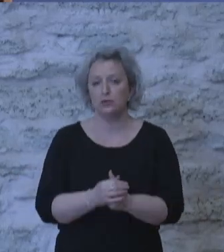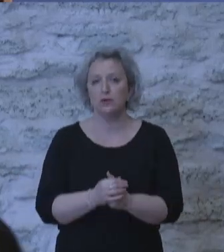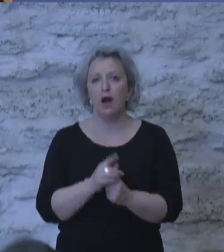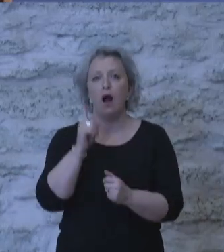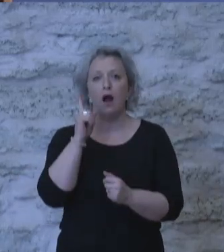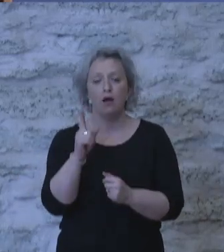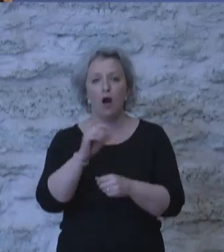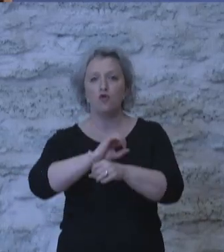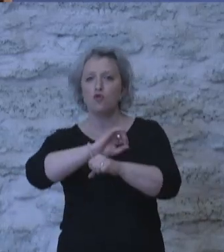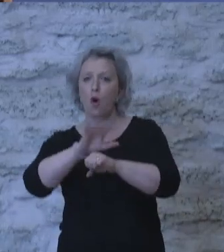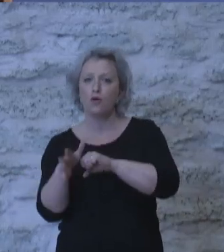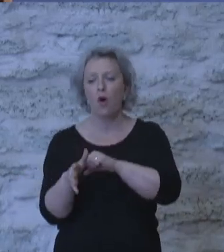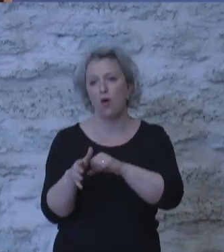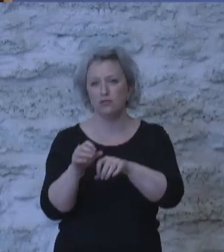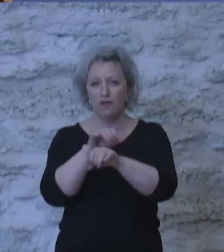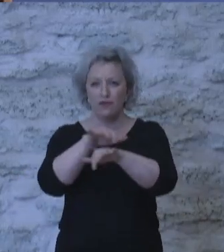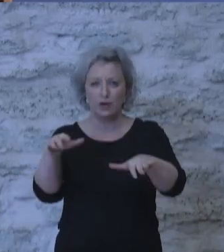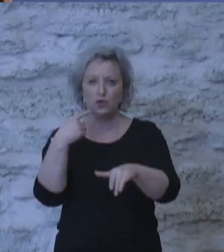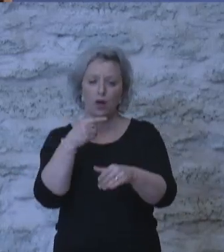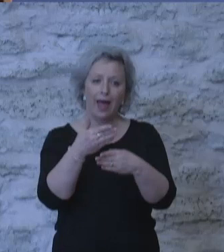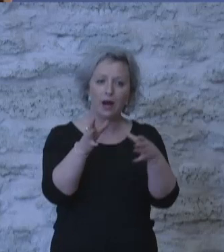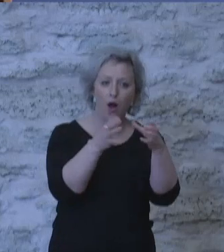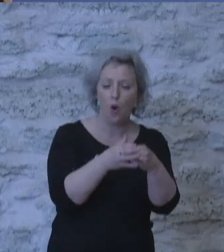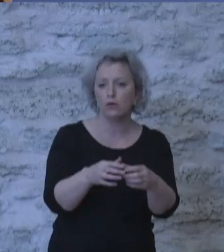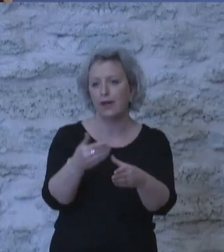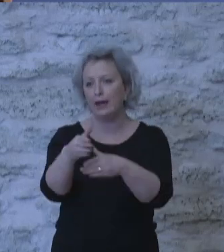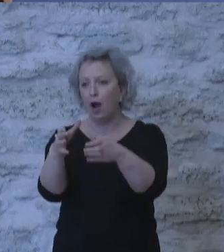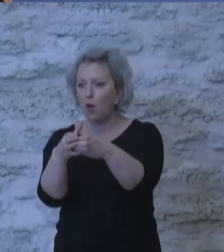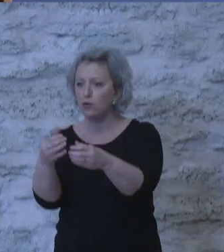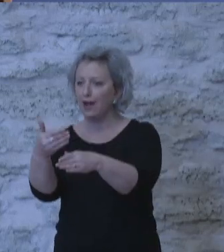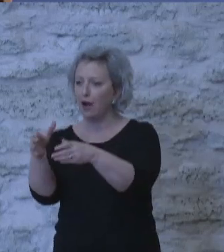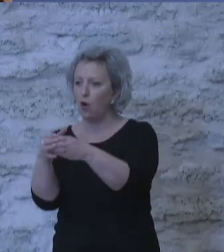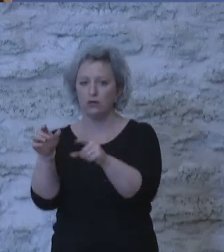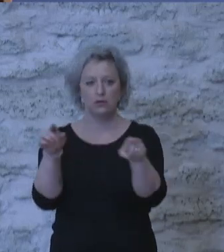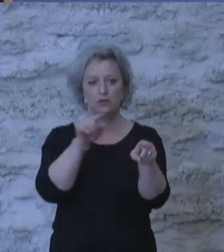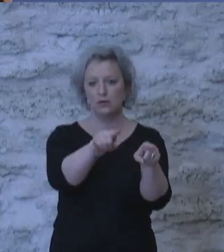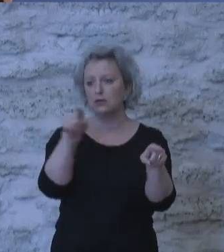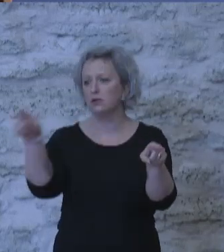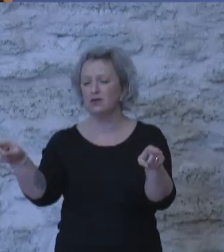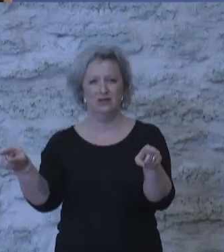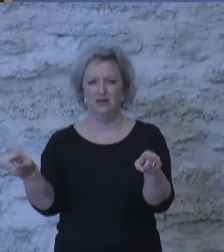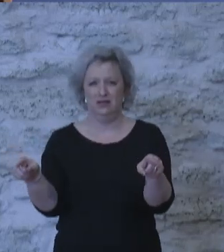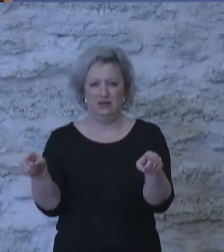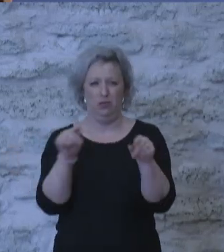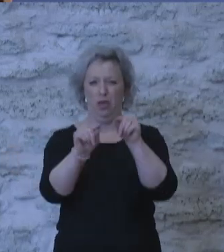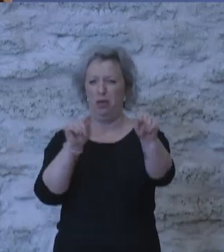Aga koronaviiruses öelda, et ma ei tea üks ärakond või teine ärakond või kolmas ärakond, noh, see ei vii kuhugi meid. Mitte